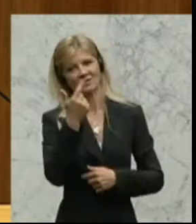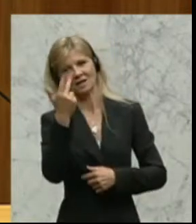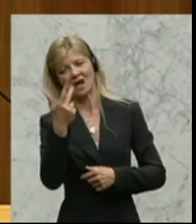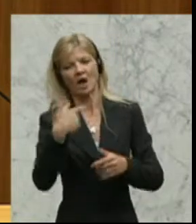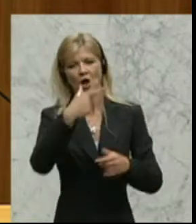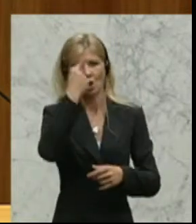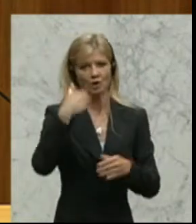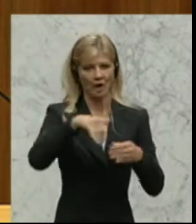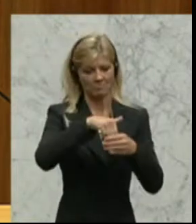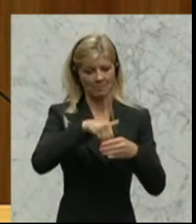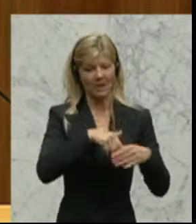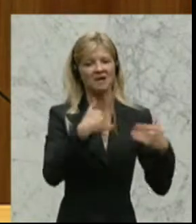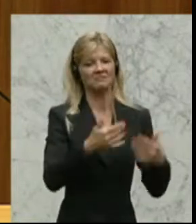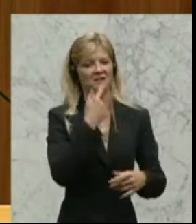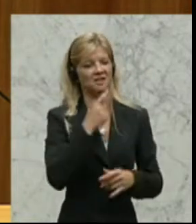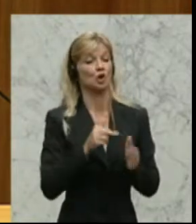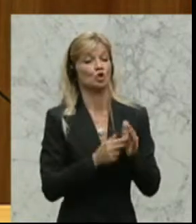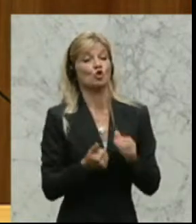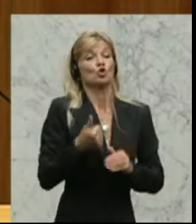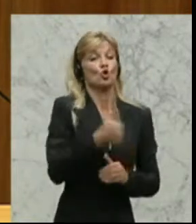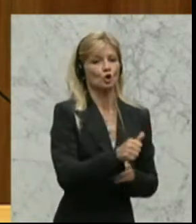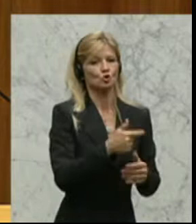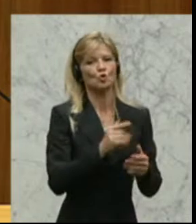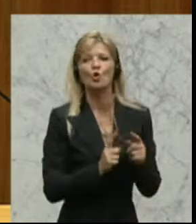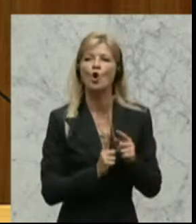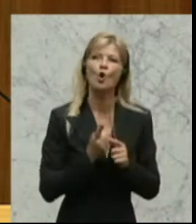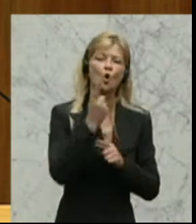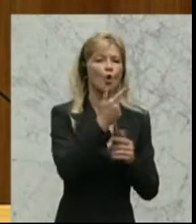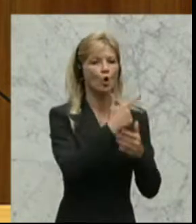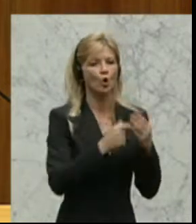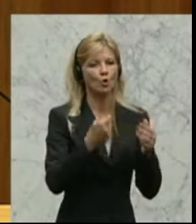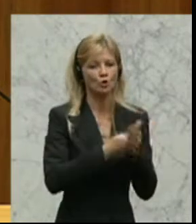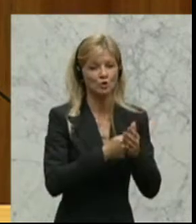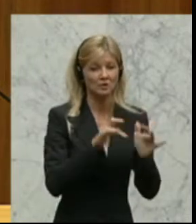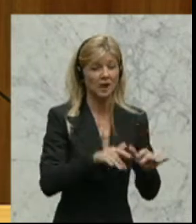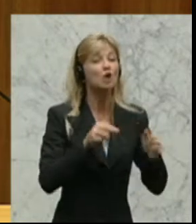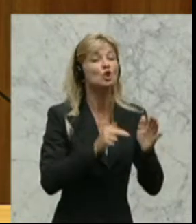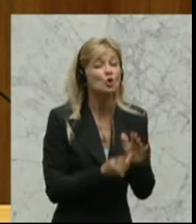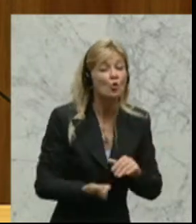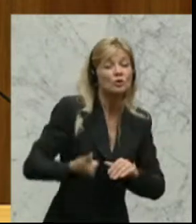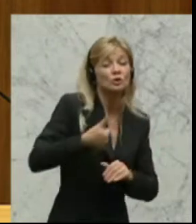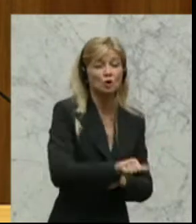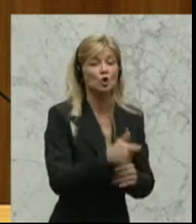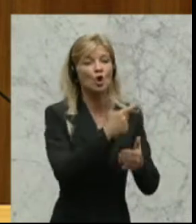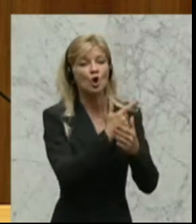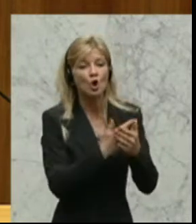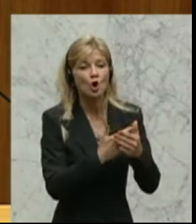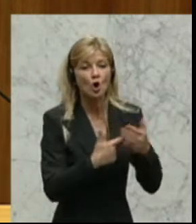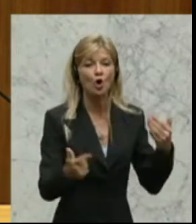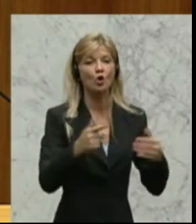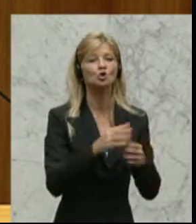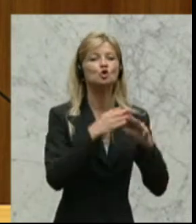man ihnen zusätzlich noch zu den hohen Lohnkosten noch eine Lohnsummensteuer hinauf. Ich meine, geht das noch? Das gibt es in ganz Europa nicht. Das sind